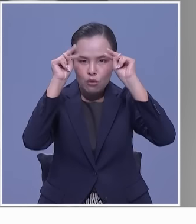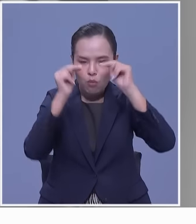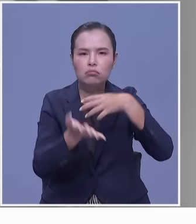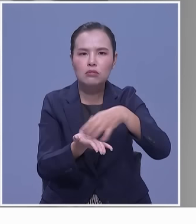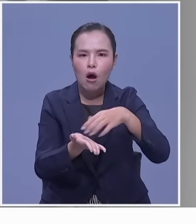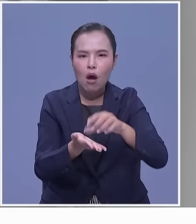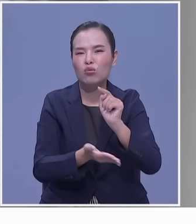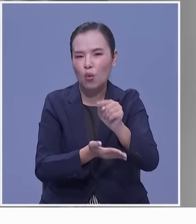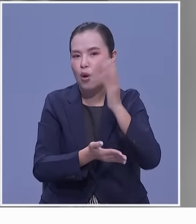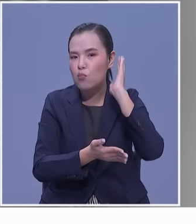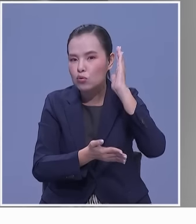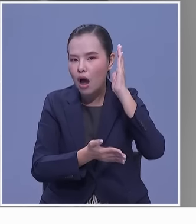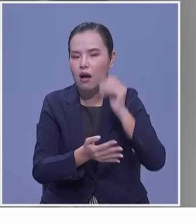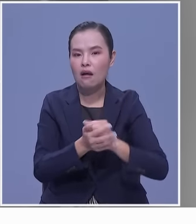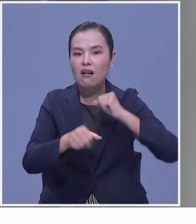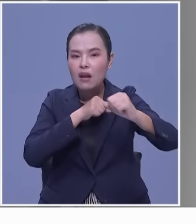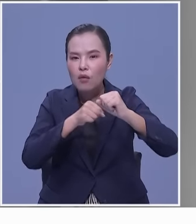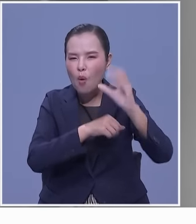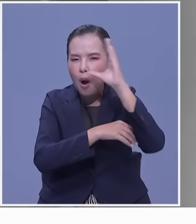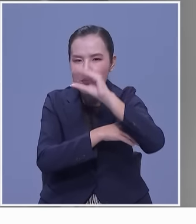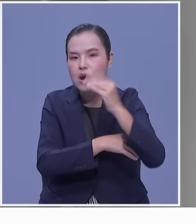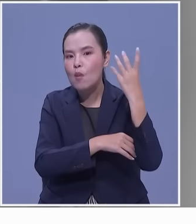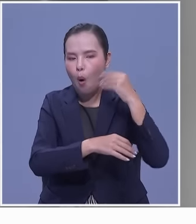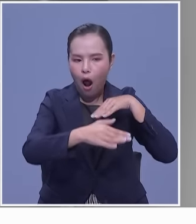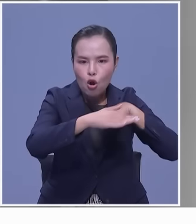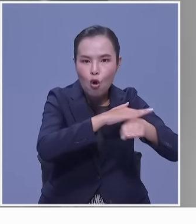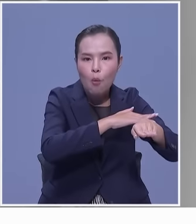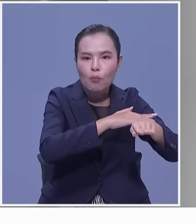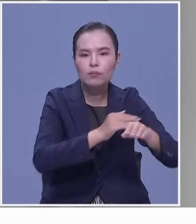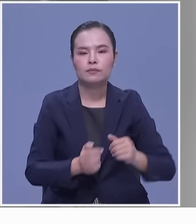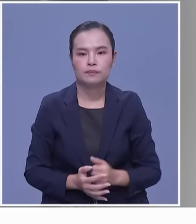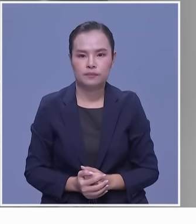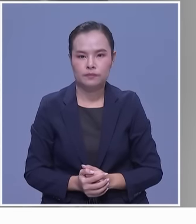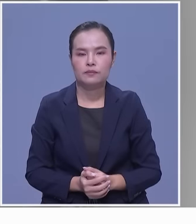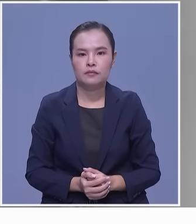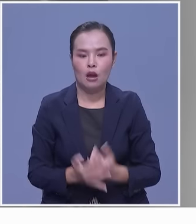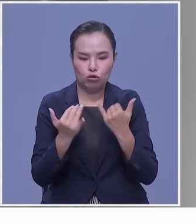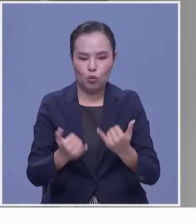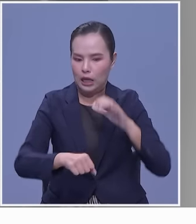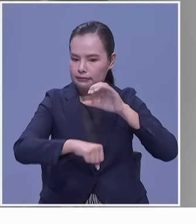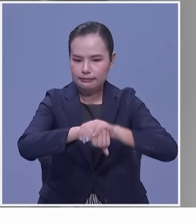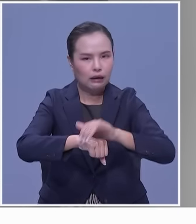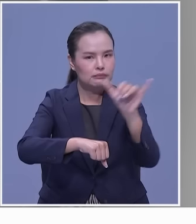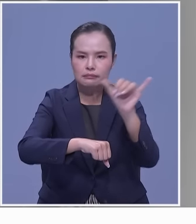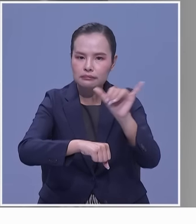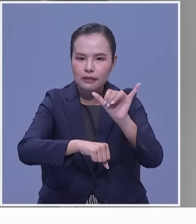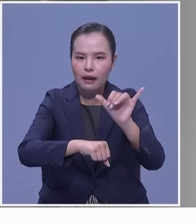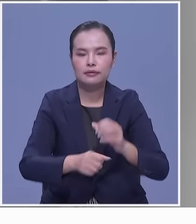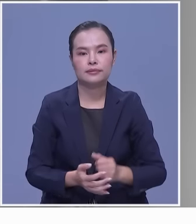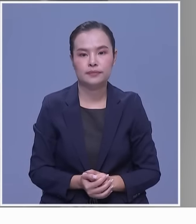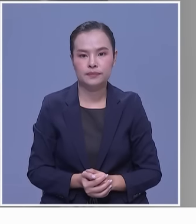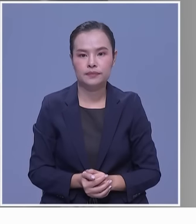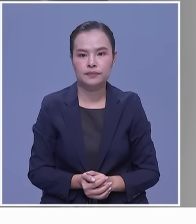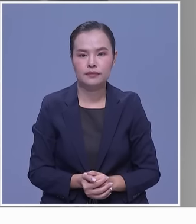บอกว่าคนร้ายเนี่ยหลบหนีไปช่วงเมื่อคืนของของเมื่อวานนี้นะฮะแล้วก็ยังไม่สามารถจับกุมตัวได้โดยท่าน